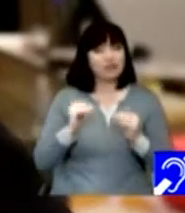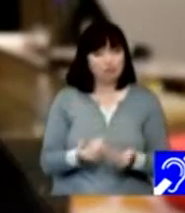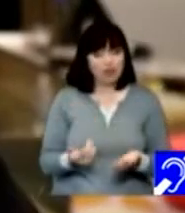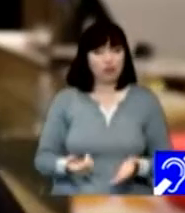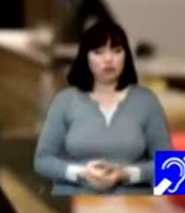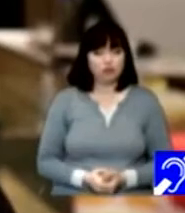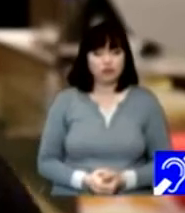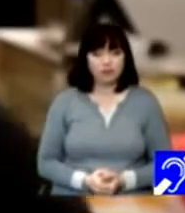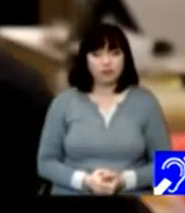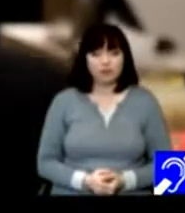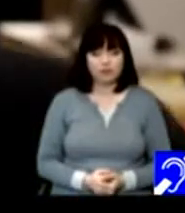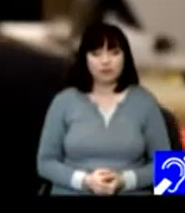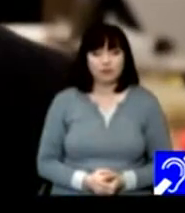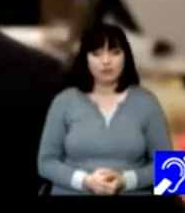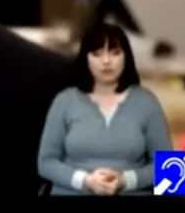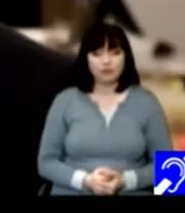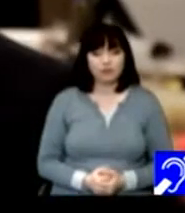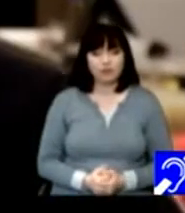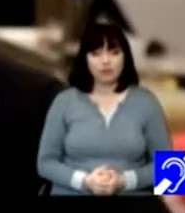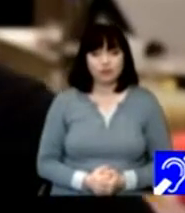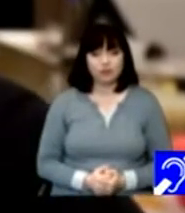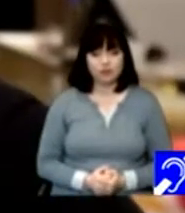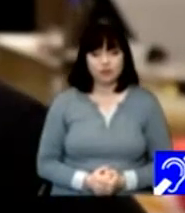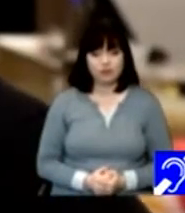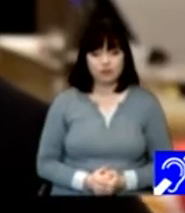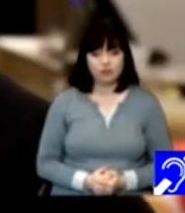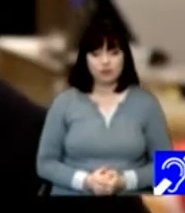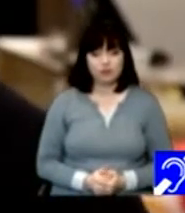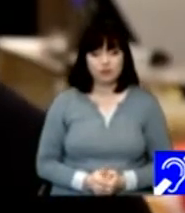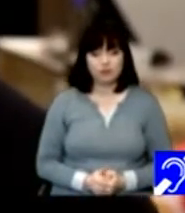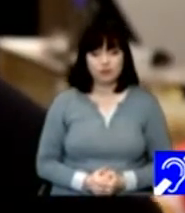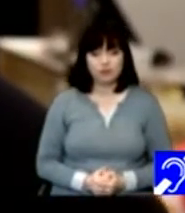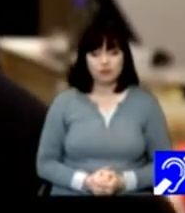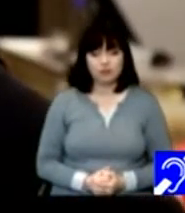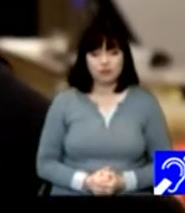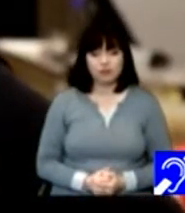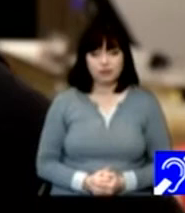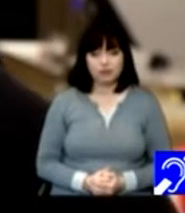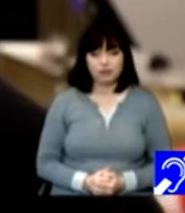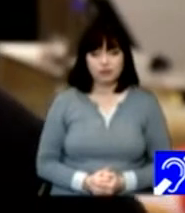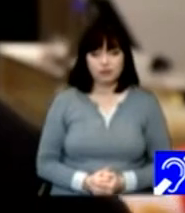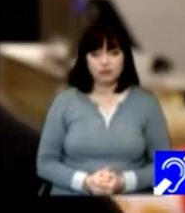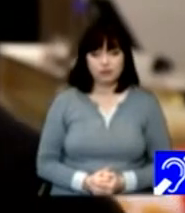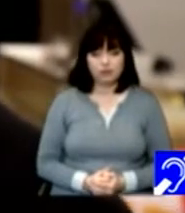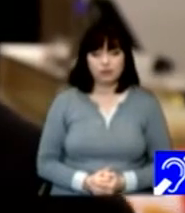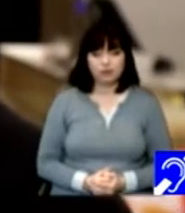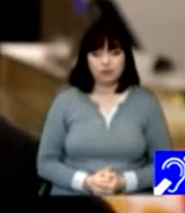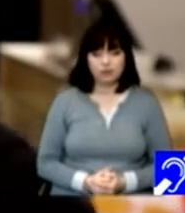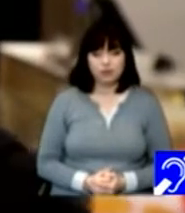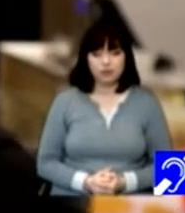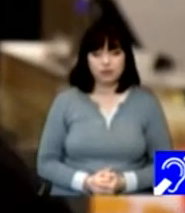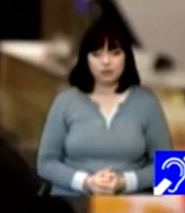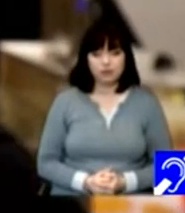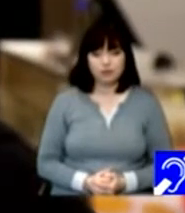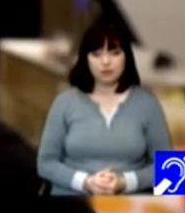c'est quasiment un sport olympique en ce qui me concerne, donc ça me fait toujours bien de faire du shopping, ça me fait toujours du bien de m'offrir des beaux vêtements et justement de créer